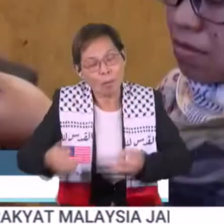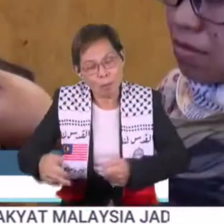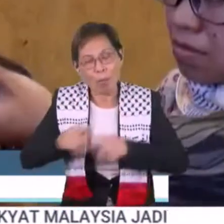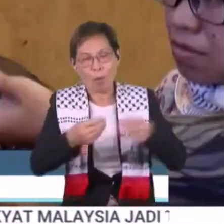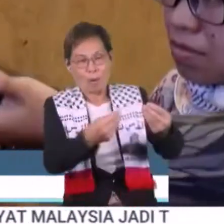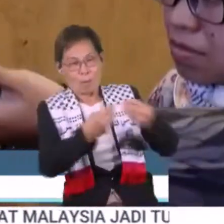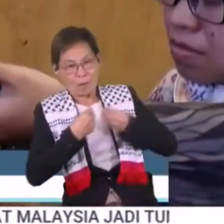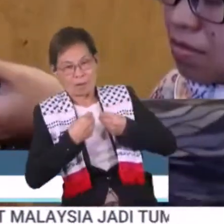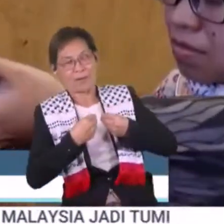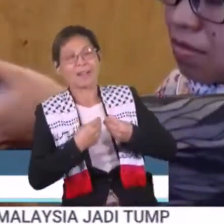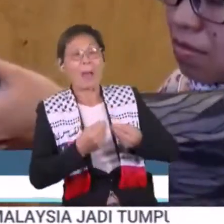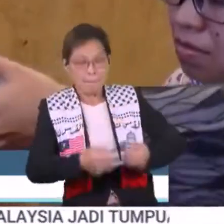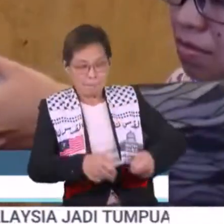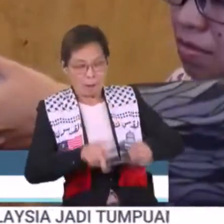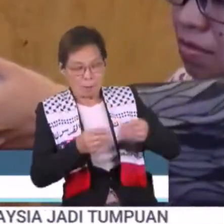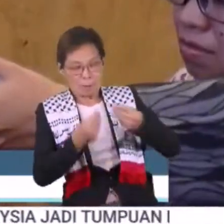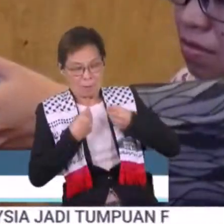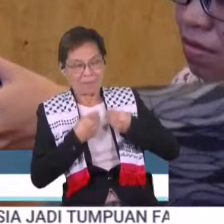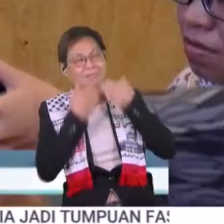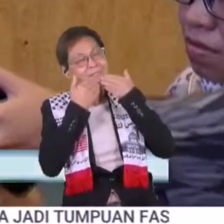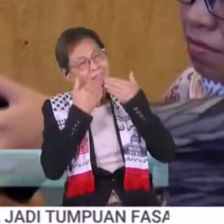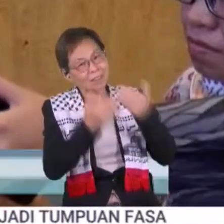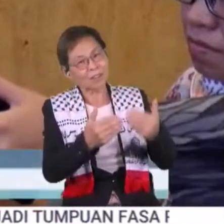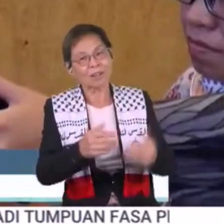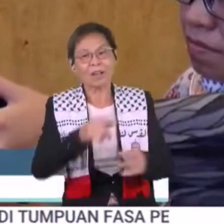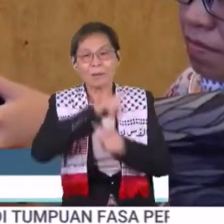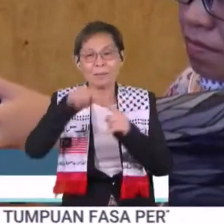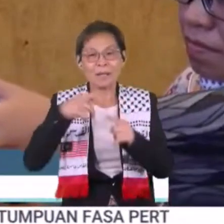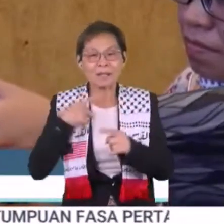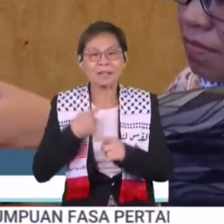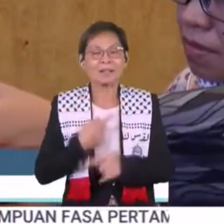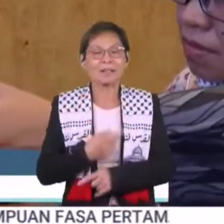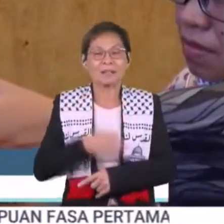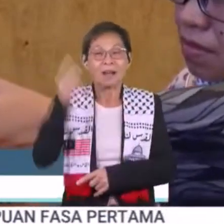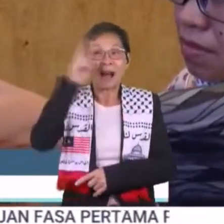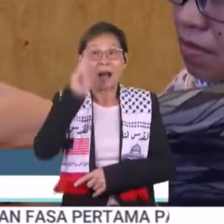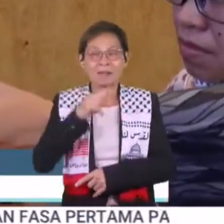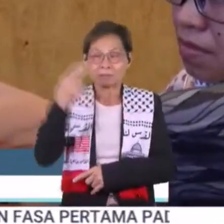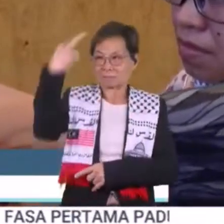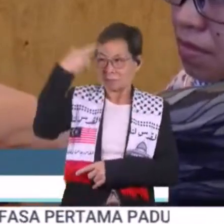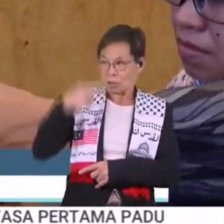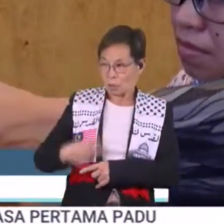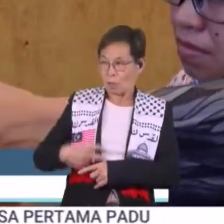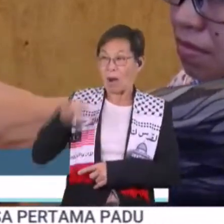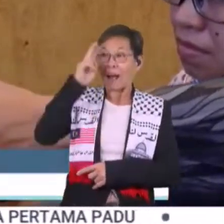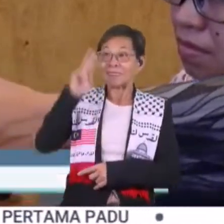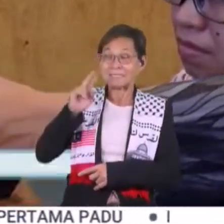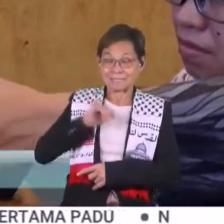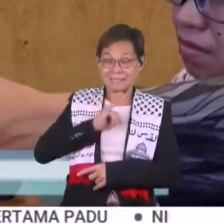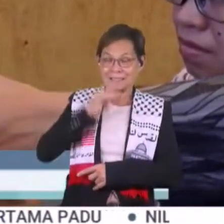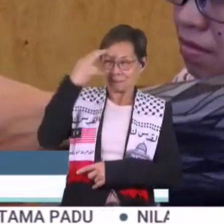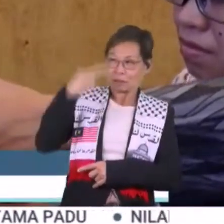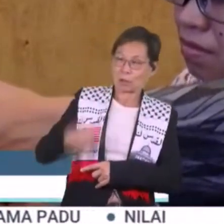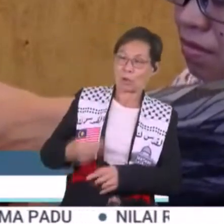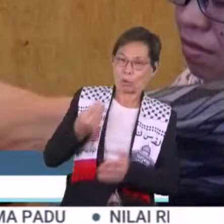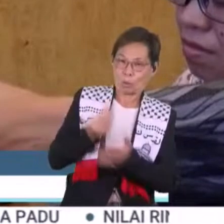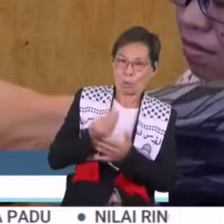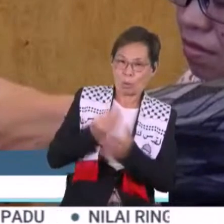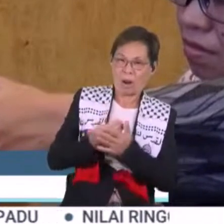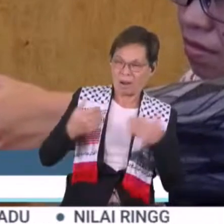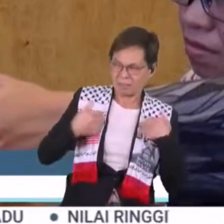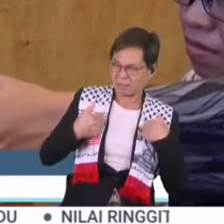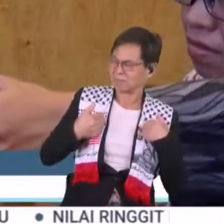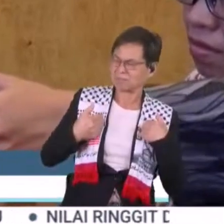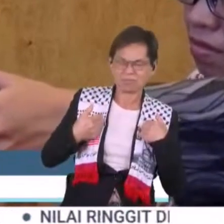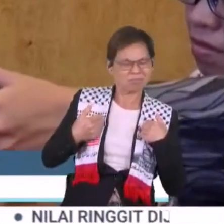peluang yang diberikan. Keuangan. Jadi bila kita pandang, pakcik pandang pada diri pakcik dan keluarga pakcik, dari segi keuangan yang ada pakcik